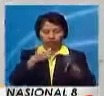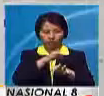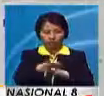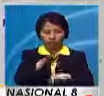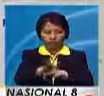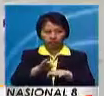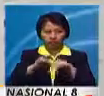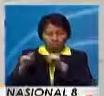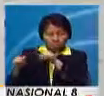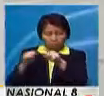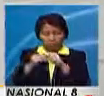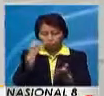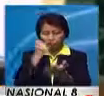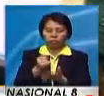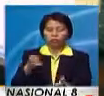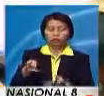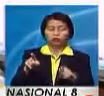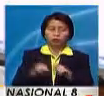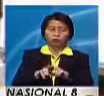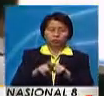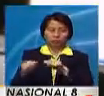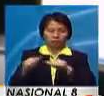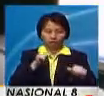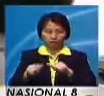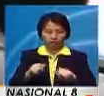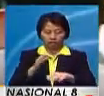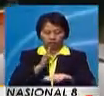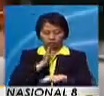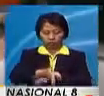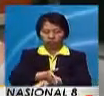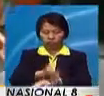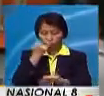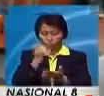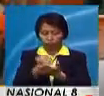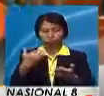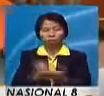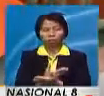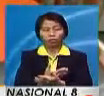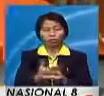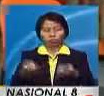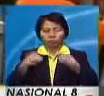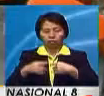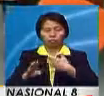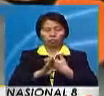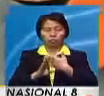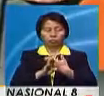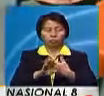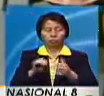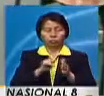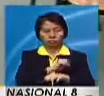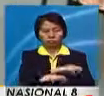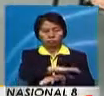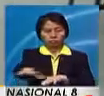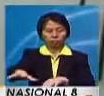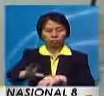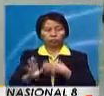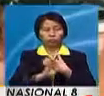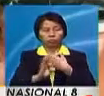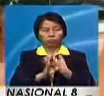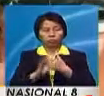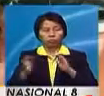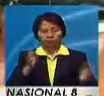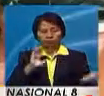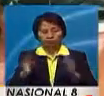dan propaganda jahat adalah satu bentuk kegiatan keganasan baharu yang boleh mendatangkan ancaman dan kesan yang lebih berbahaya